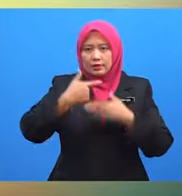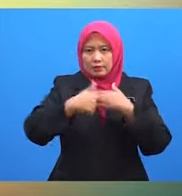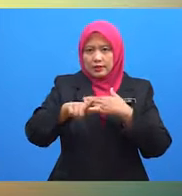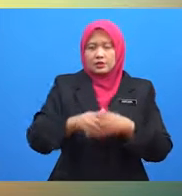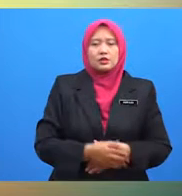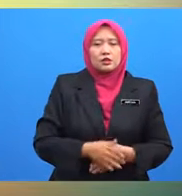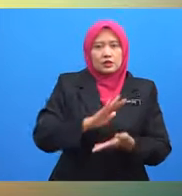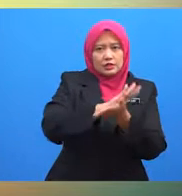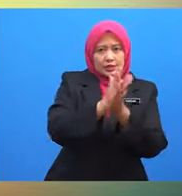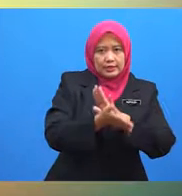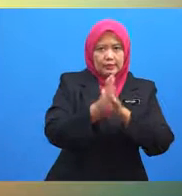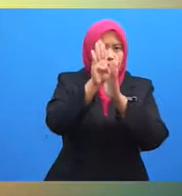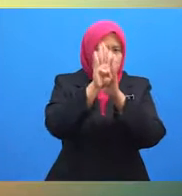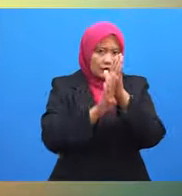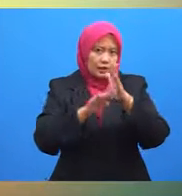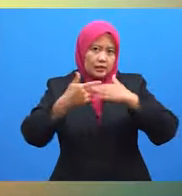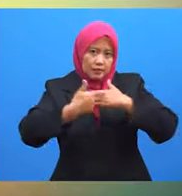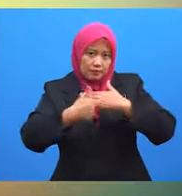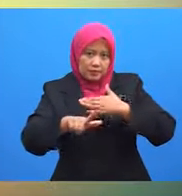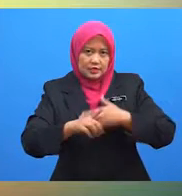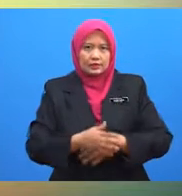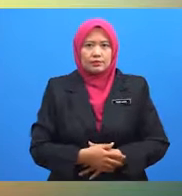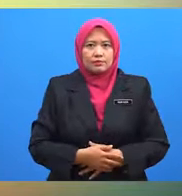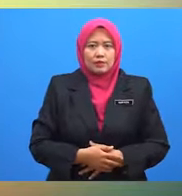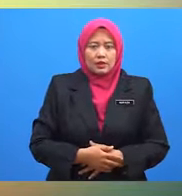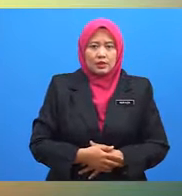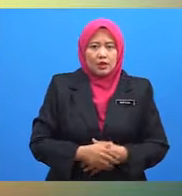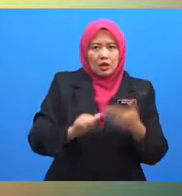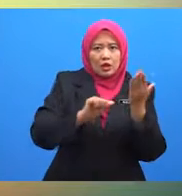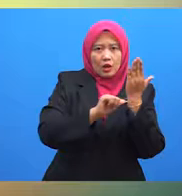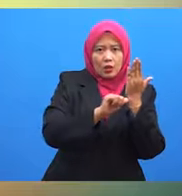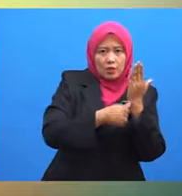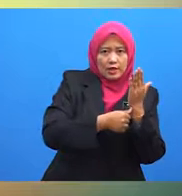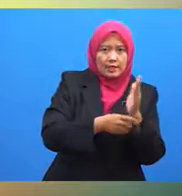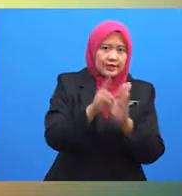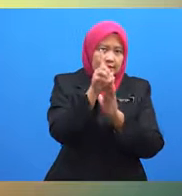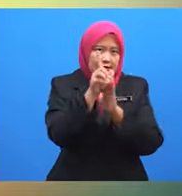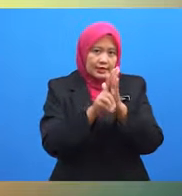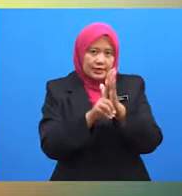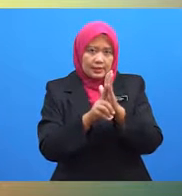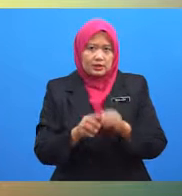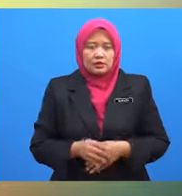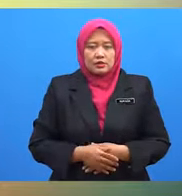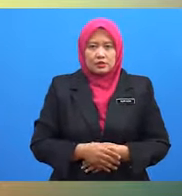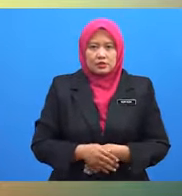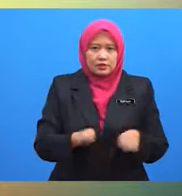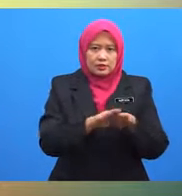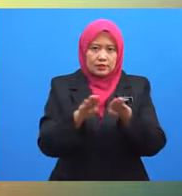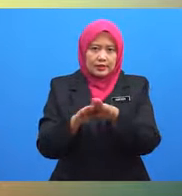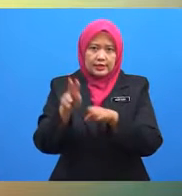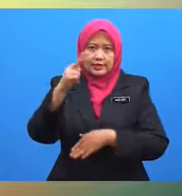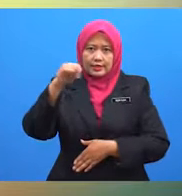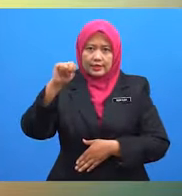wat, dibuat. Dan ni wunuh, dibunuh. Awalan